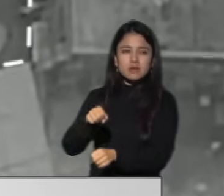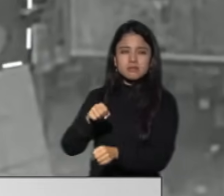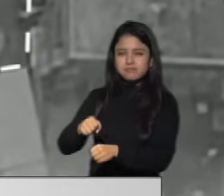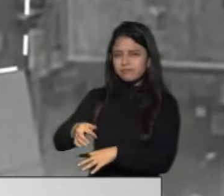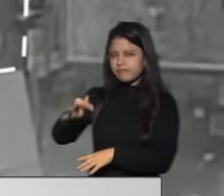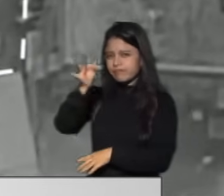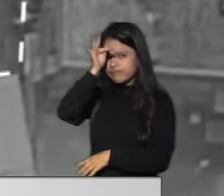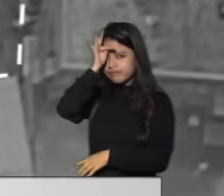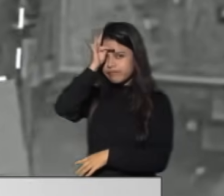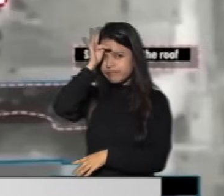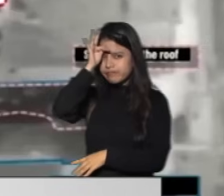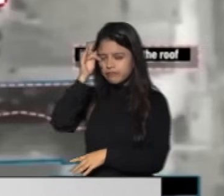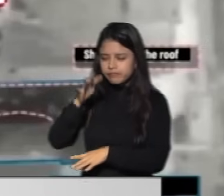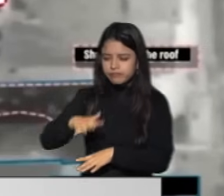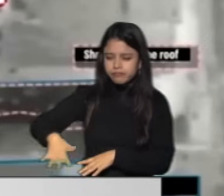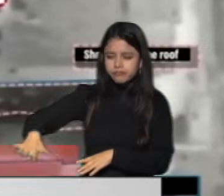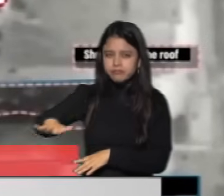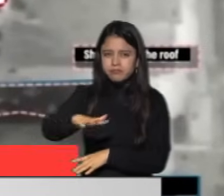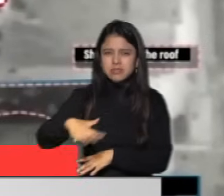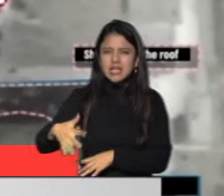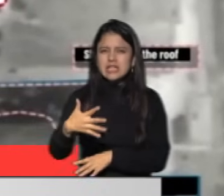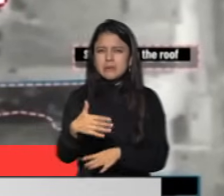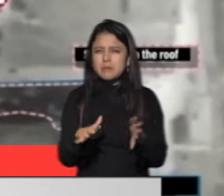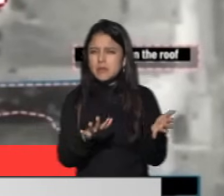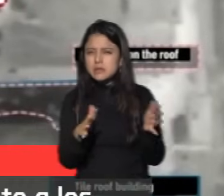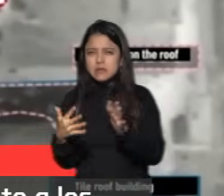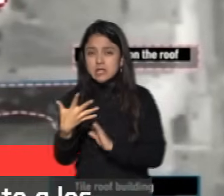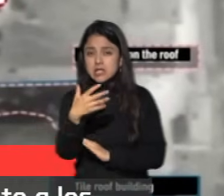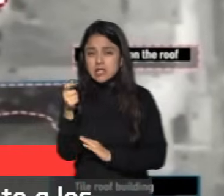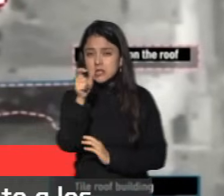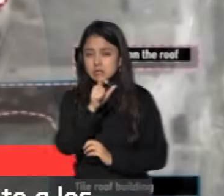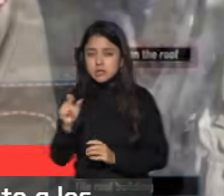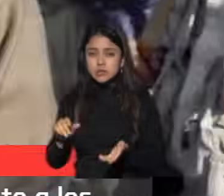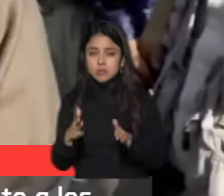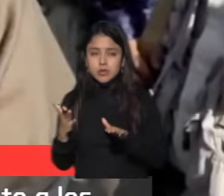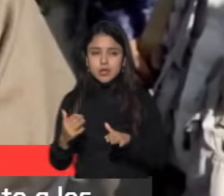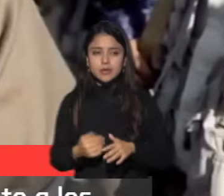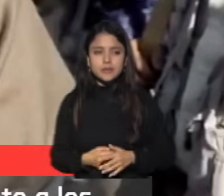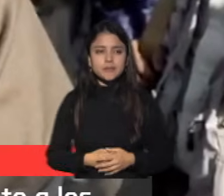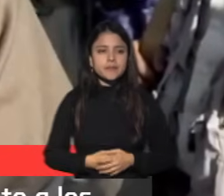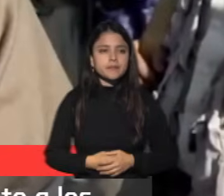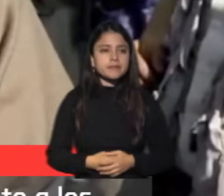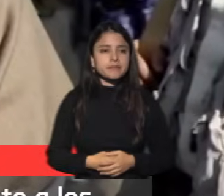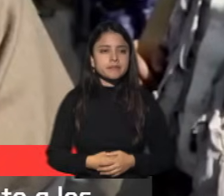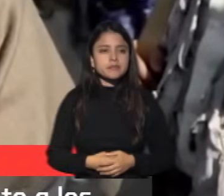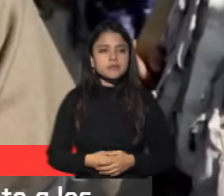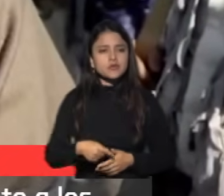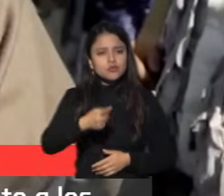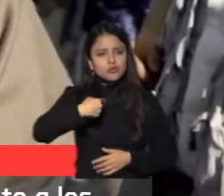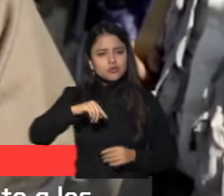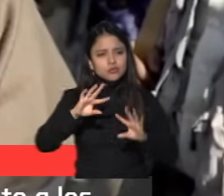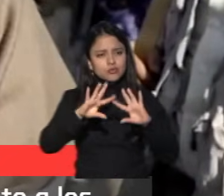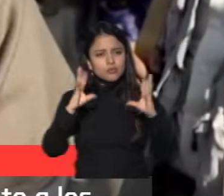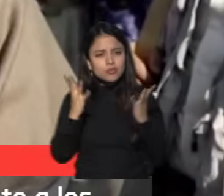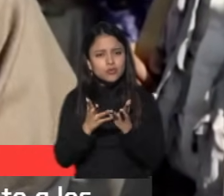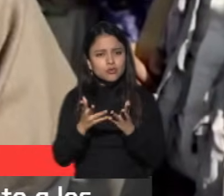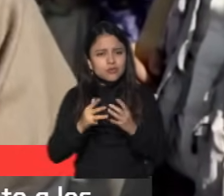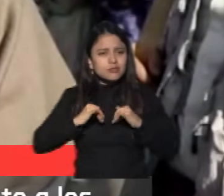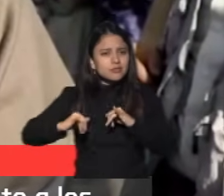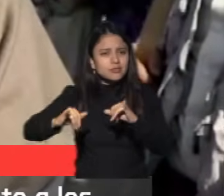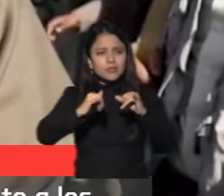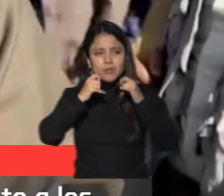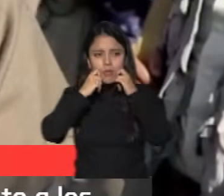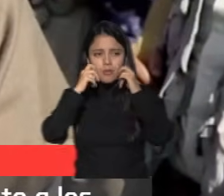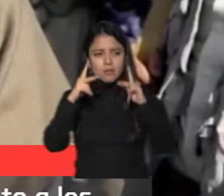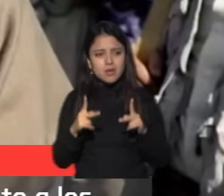unas 500 personas fallecidas. على العالم ان يتضامن مع انسانيته اليوم اذا ما يحدث في قطاع غزه ما يحدث